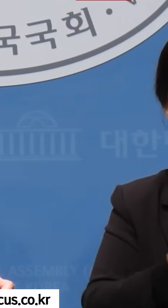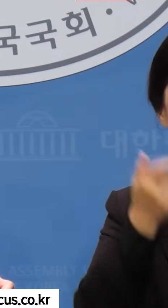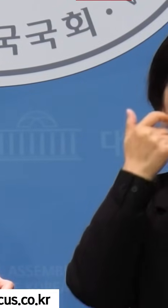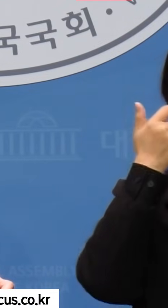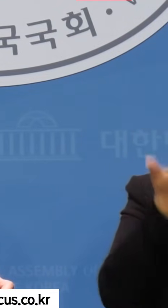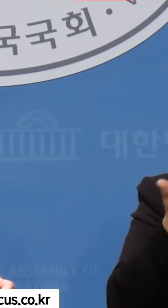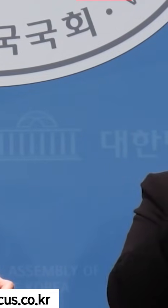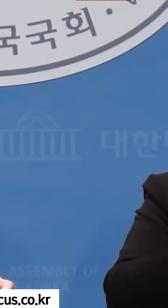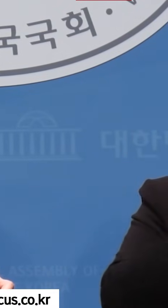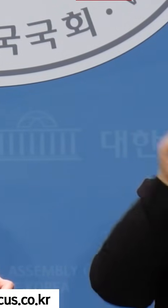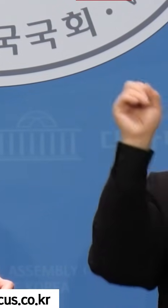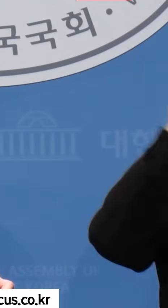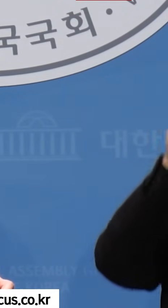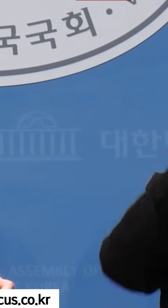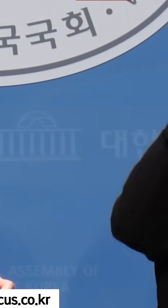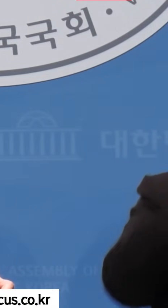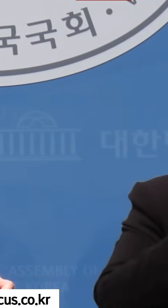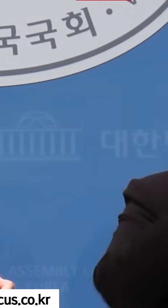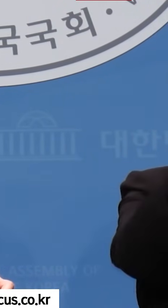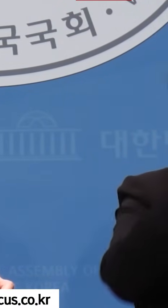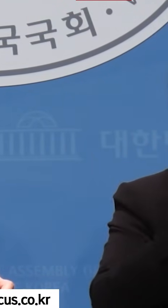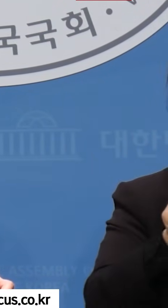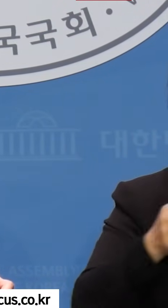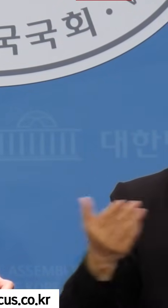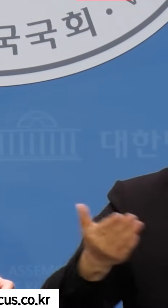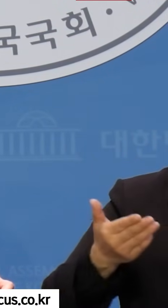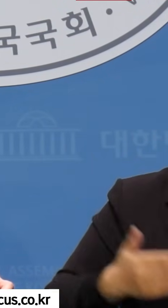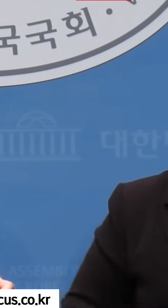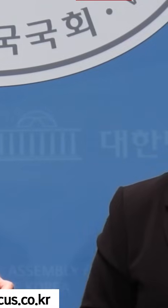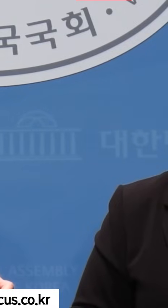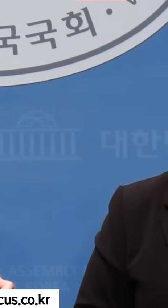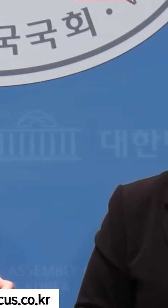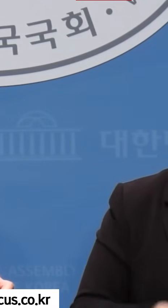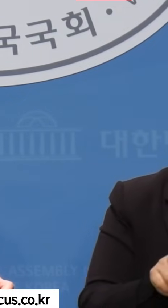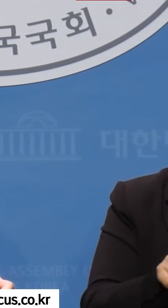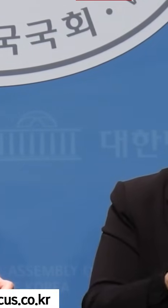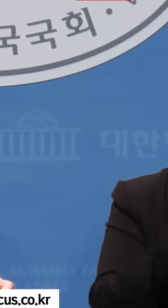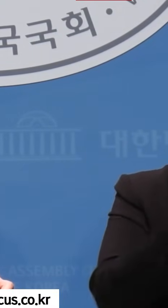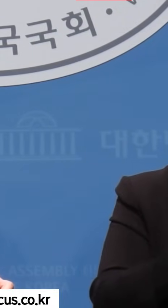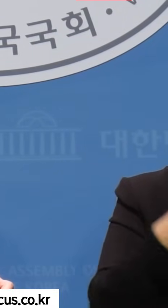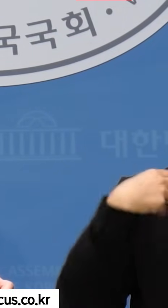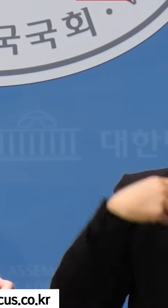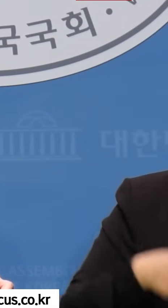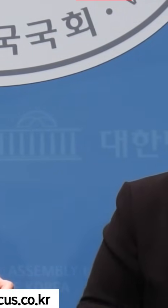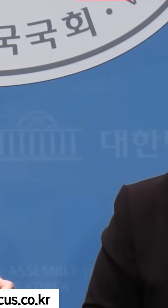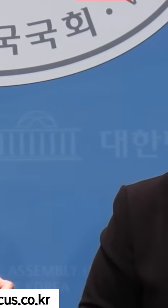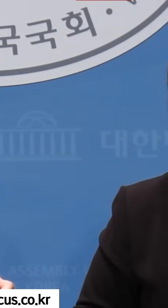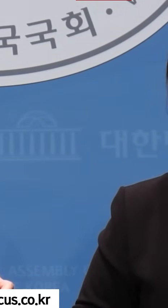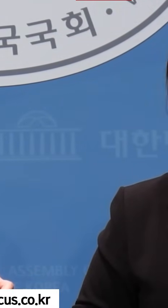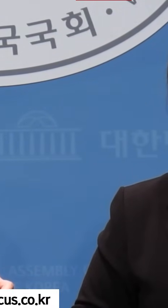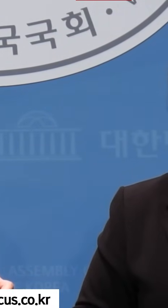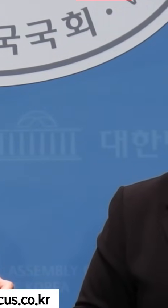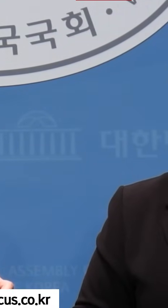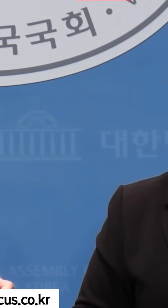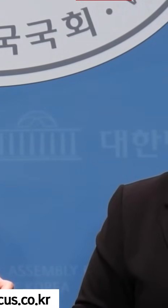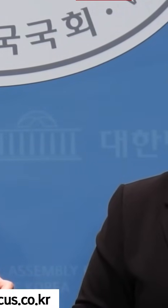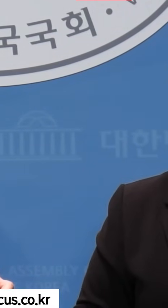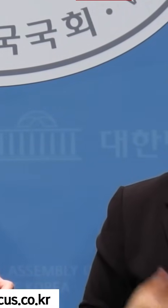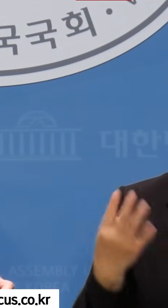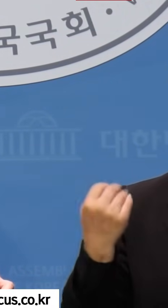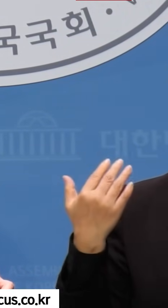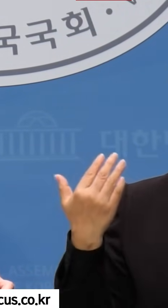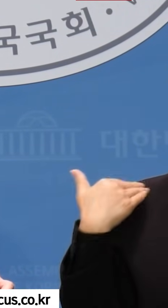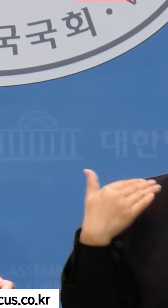나는데 갑자기 느닷없이 기소를 하는 이런 해괴망측한 일을 지금 정권에서 벌이고 있습니다. 얼마